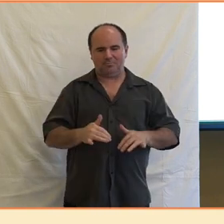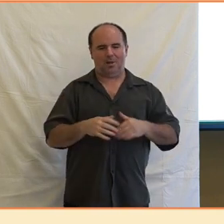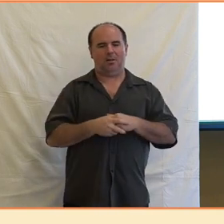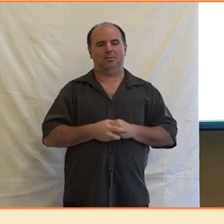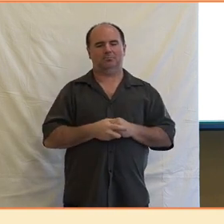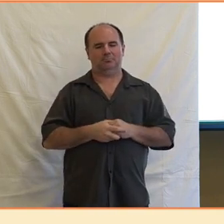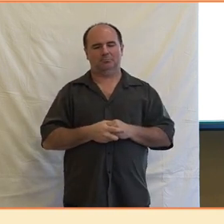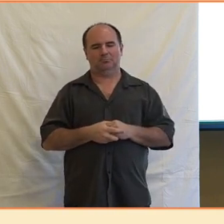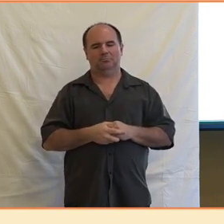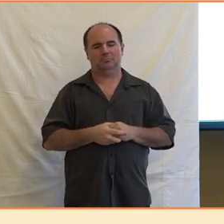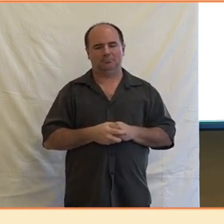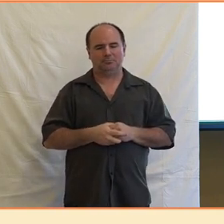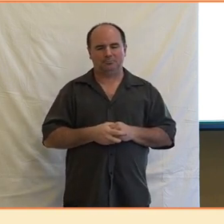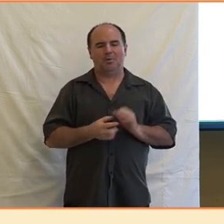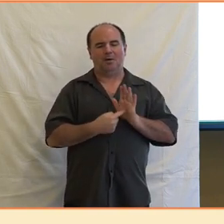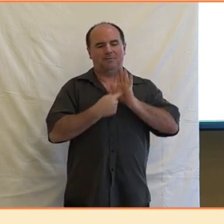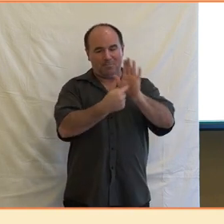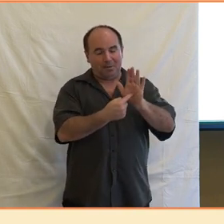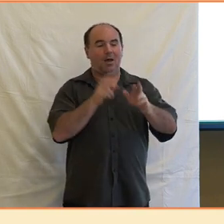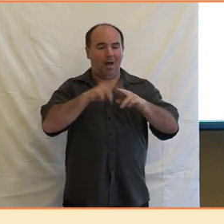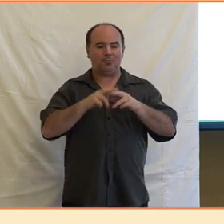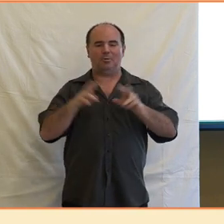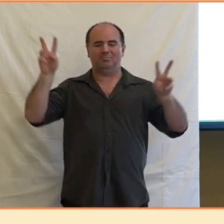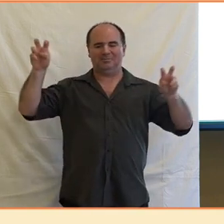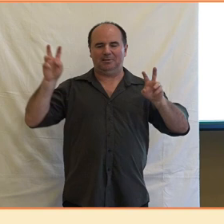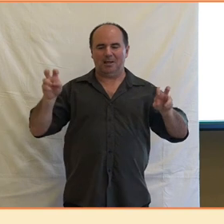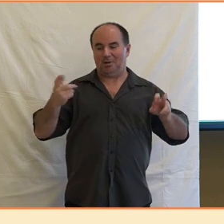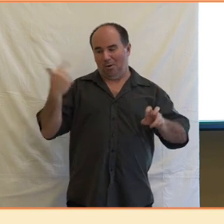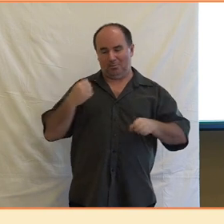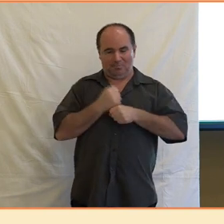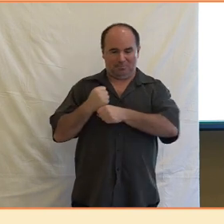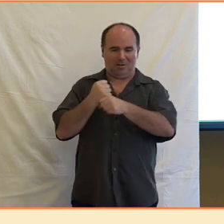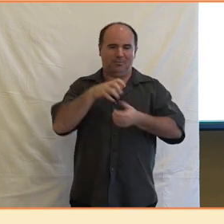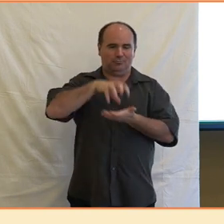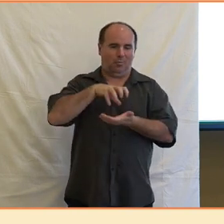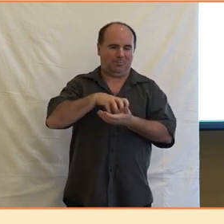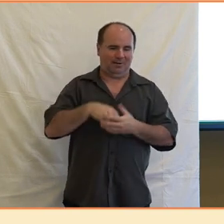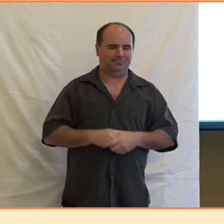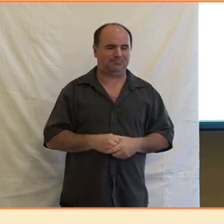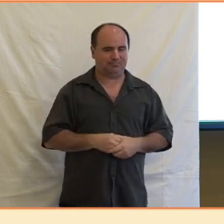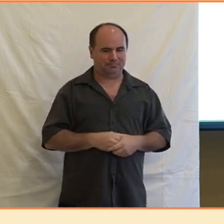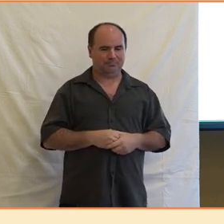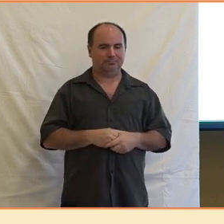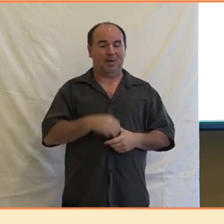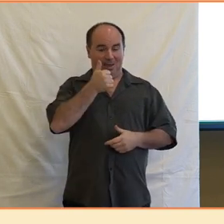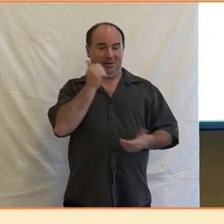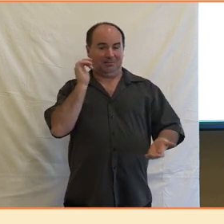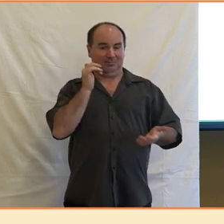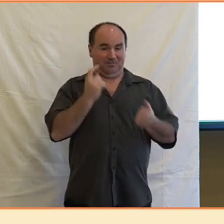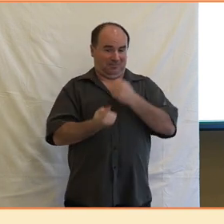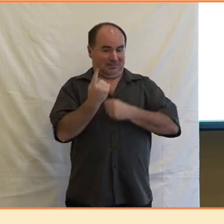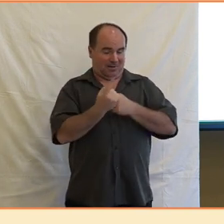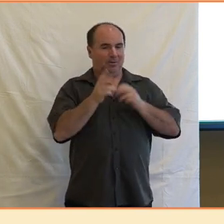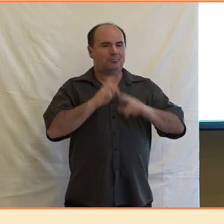citace z těch našich pracovních skupin od různých lidí. Takže jedním z důsledků může být zhoršená